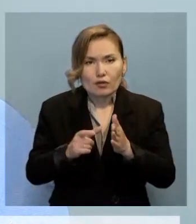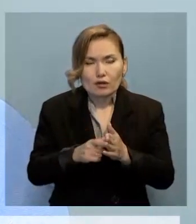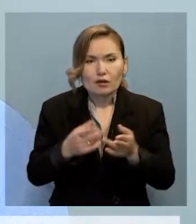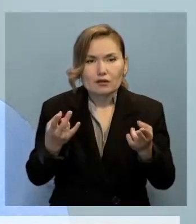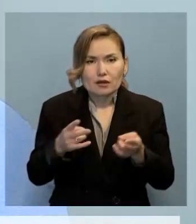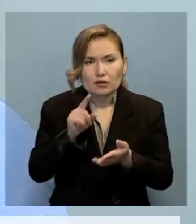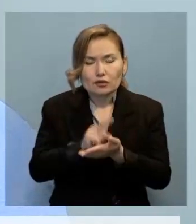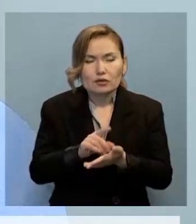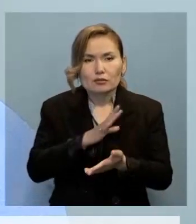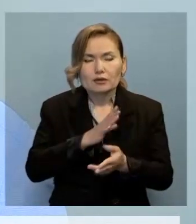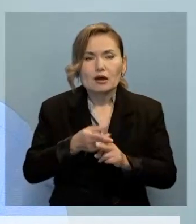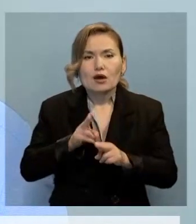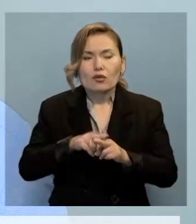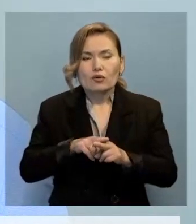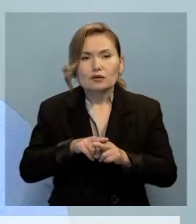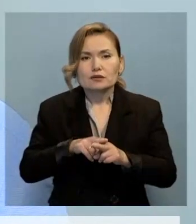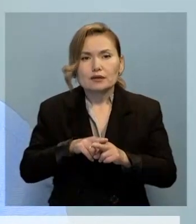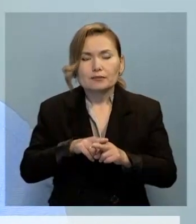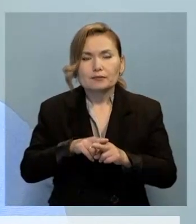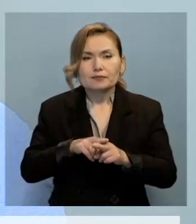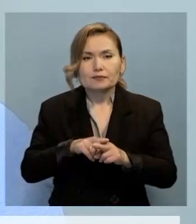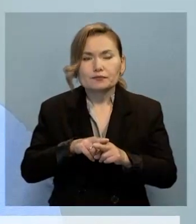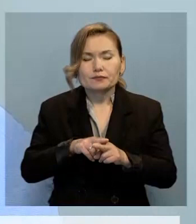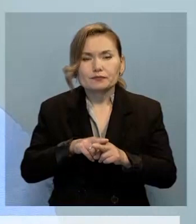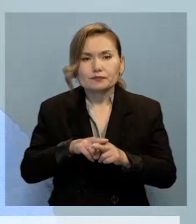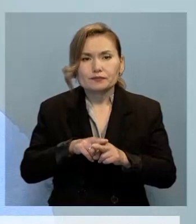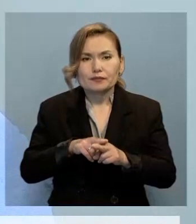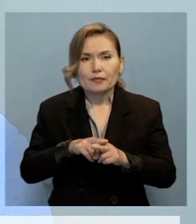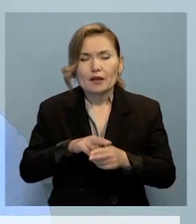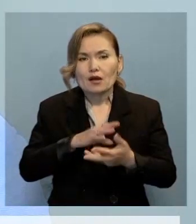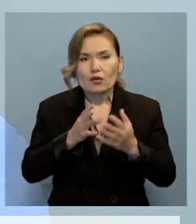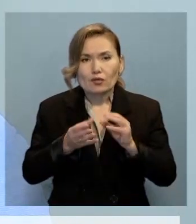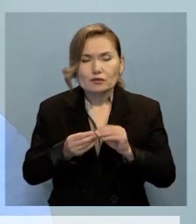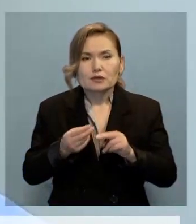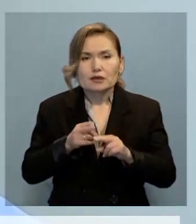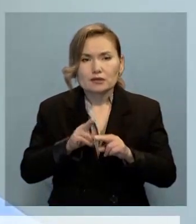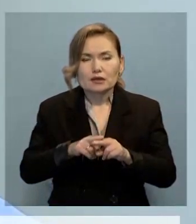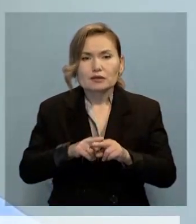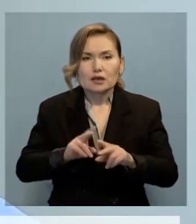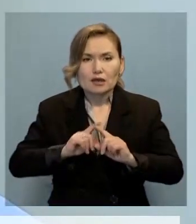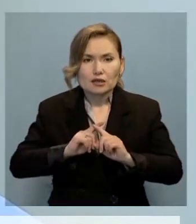де бұның желдету жүйесінің ерекше болу қажет.